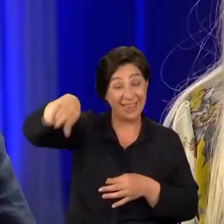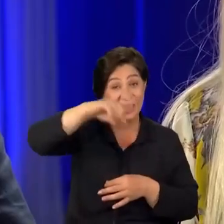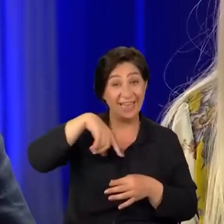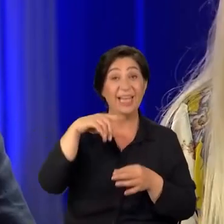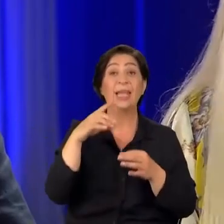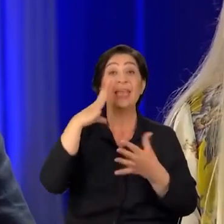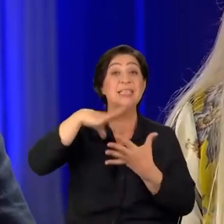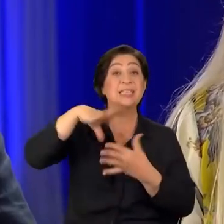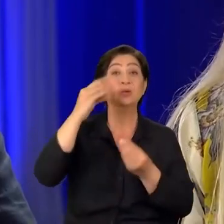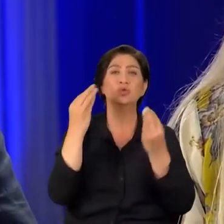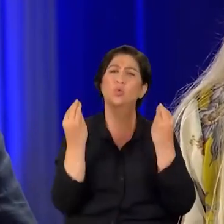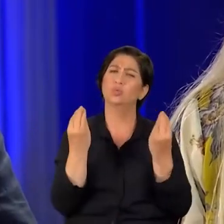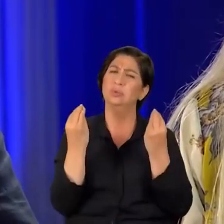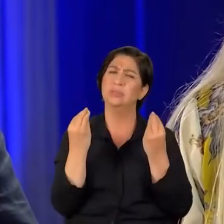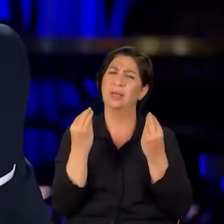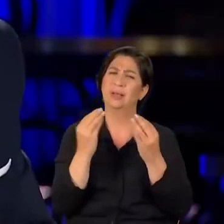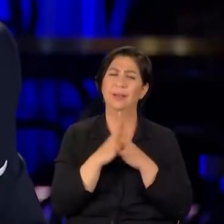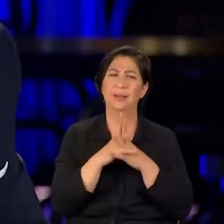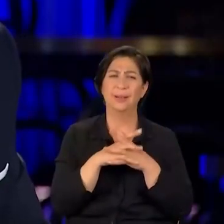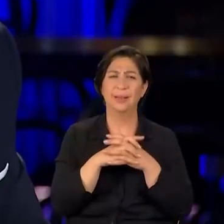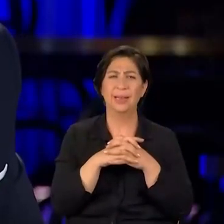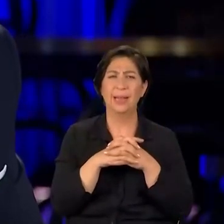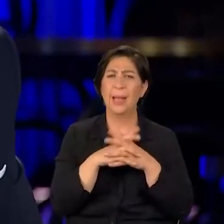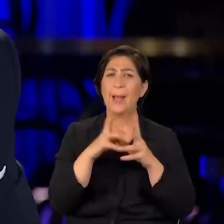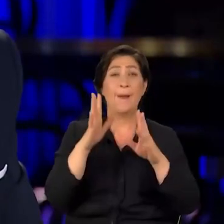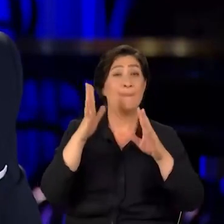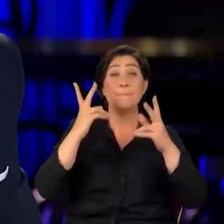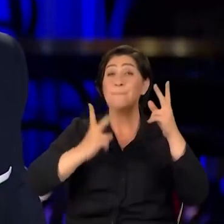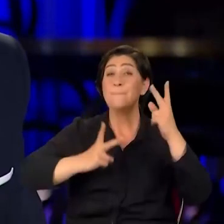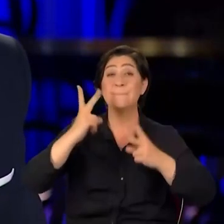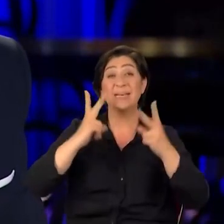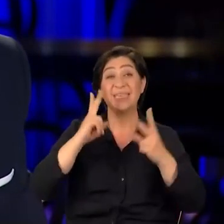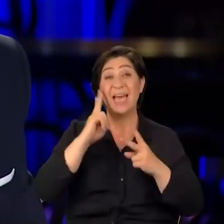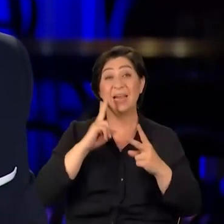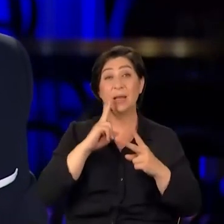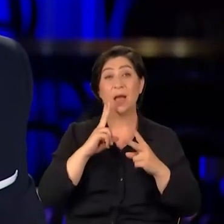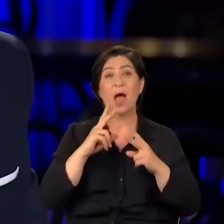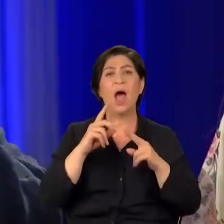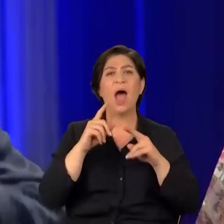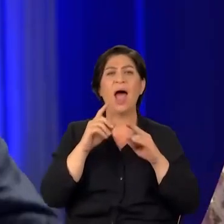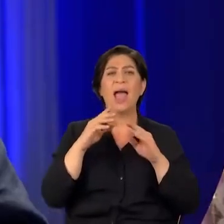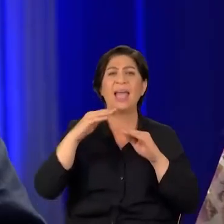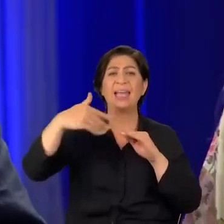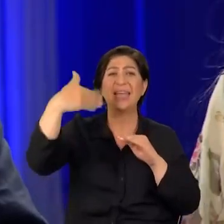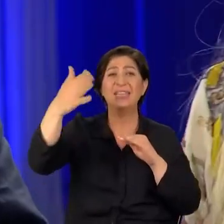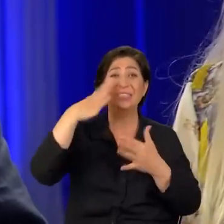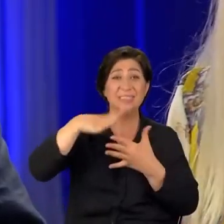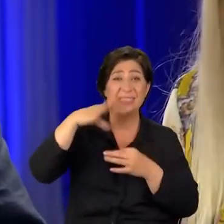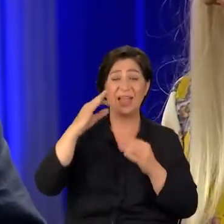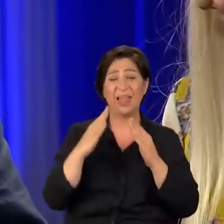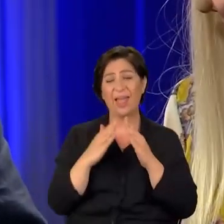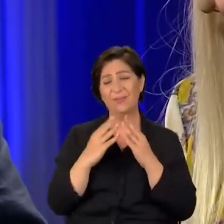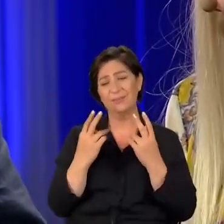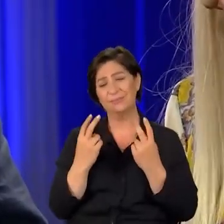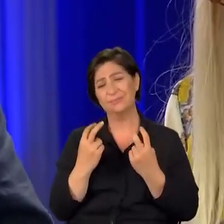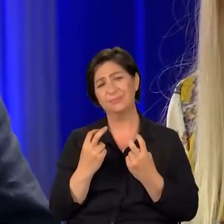Geleceğin insanları ve insanlığı çok güzel. Bazı ahlaki olaylar. Asosyal olacak geleceğin, pardon, insanları. Hayır,